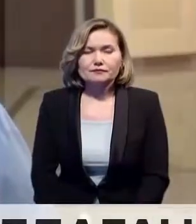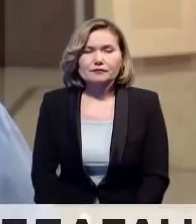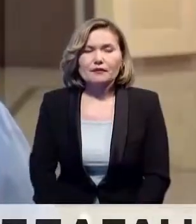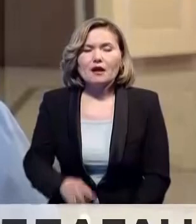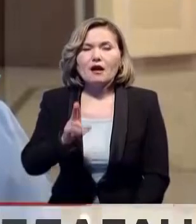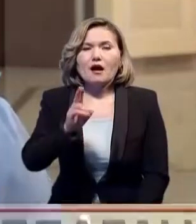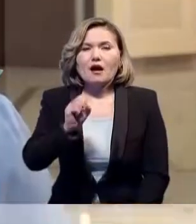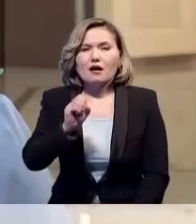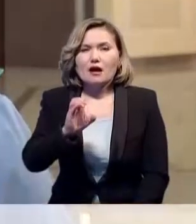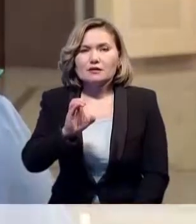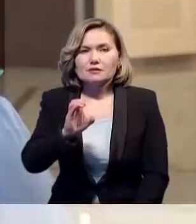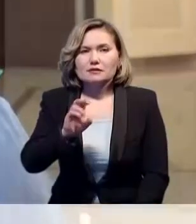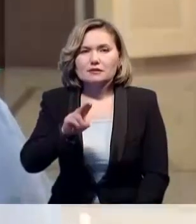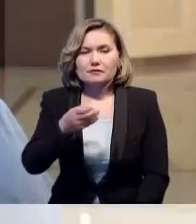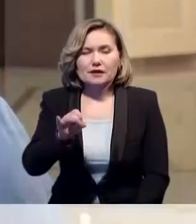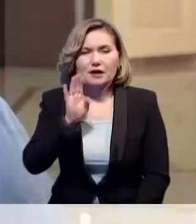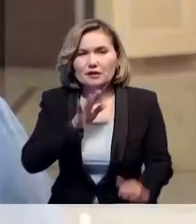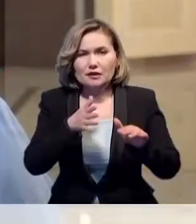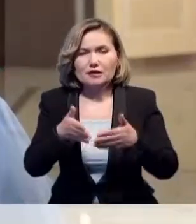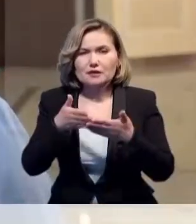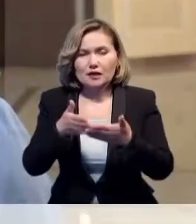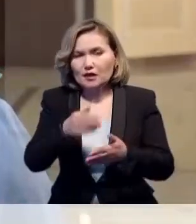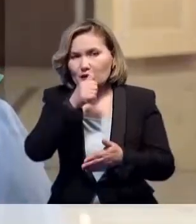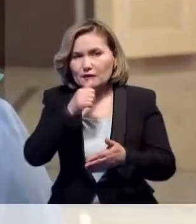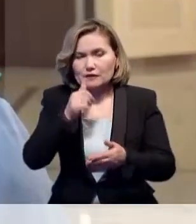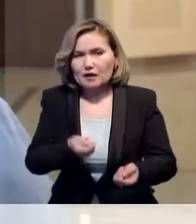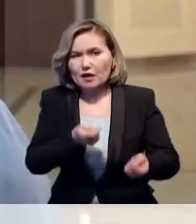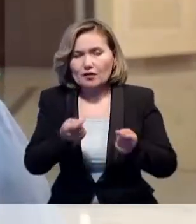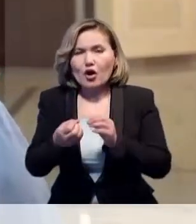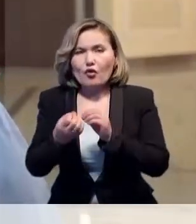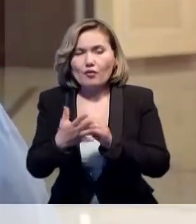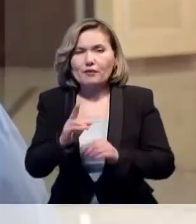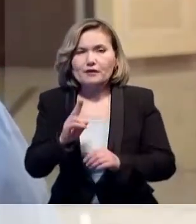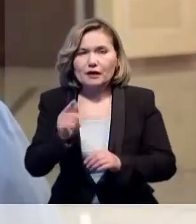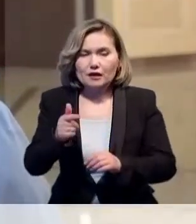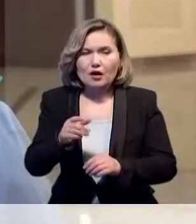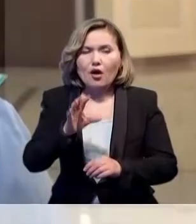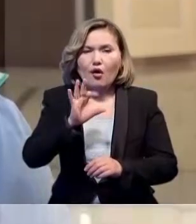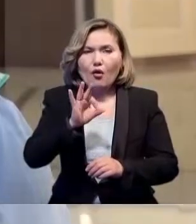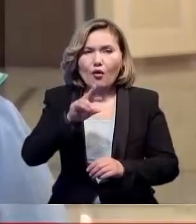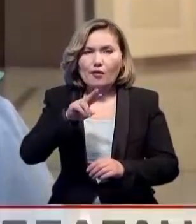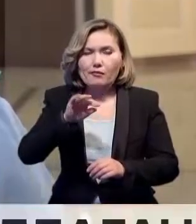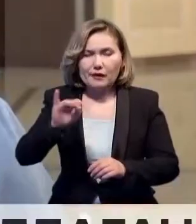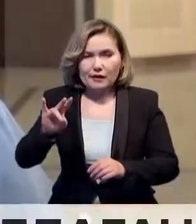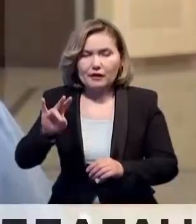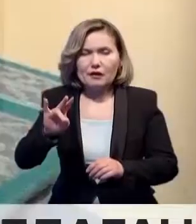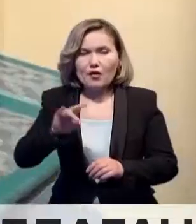Каспий теңіз арқылы келу арқылы осы 15 килограмға жуық опий есірткі